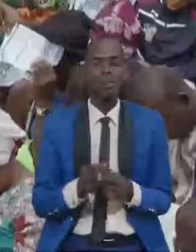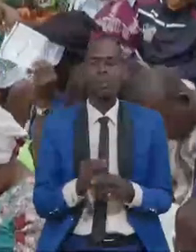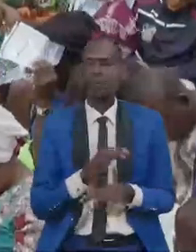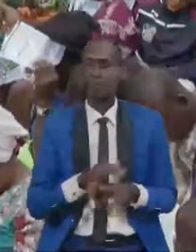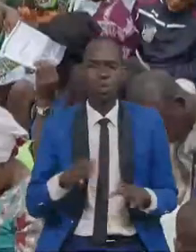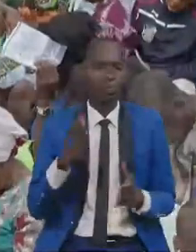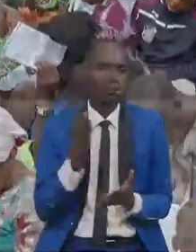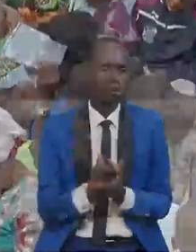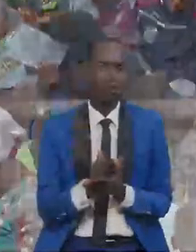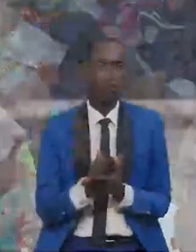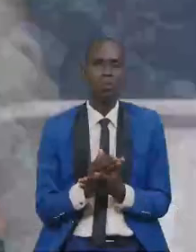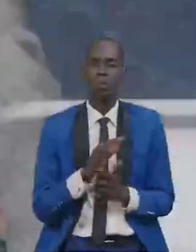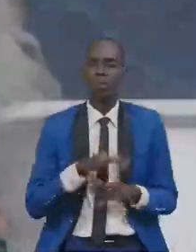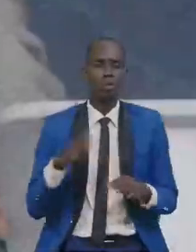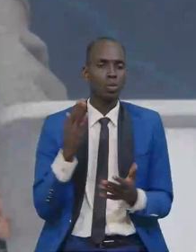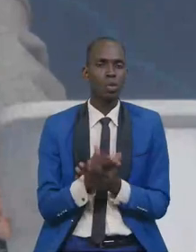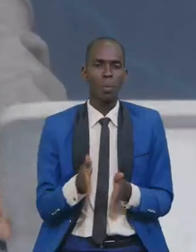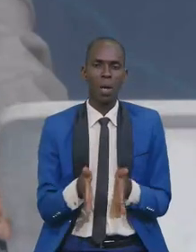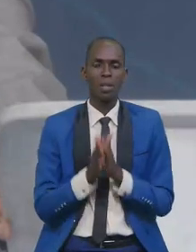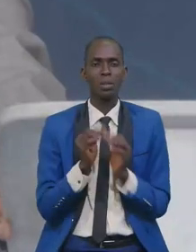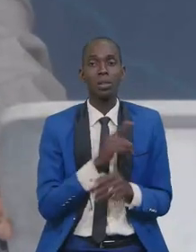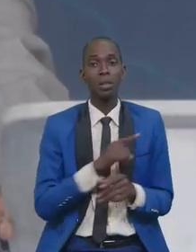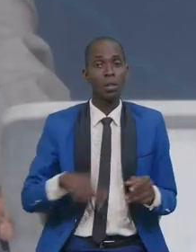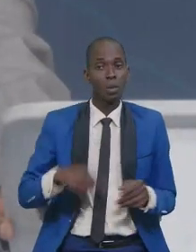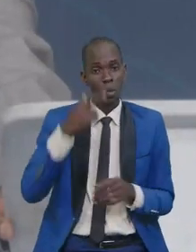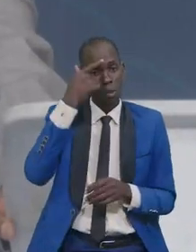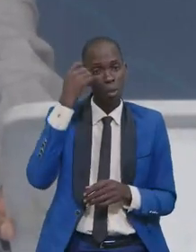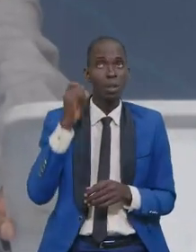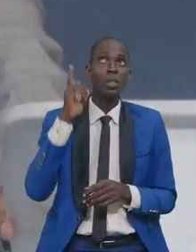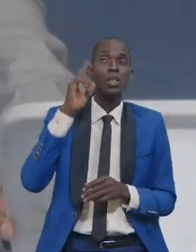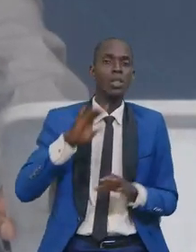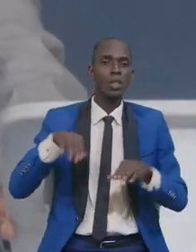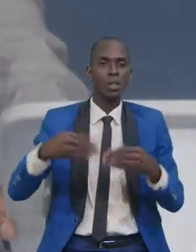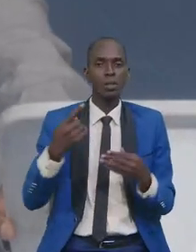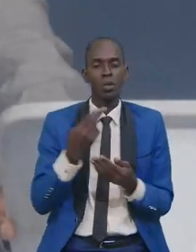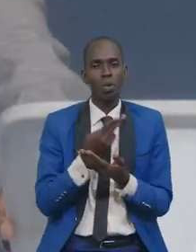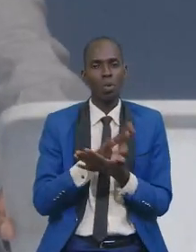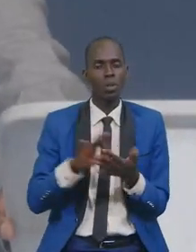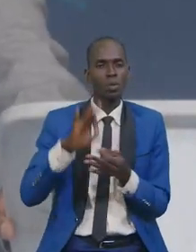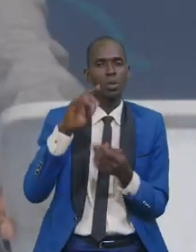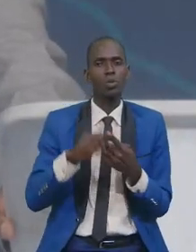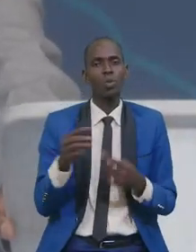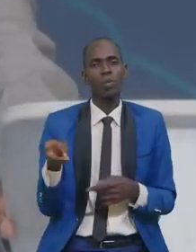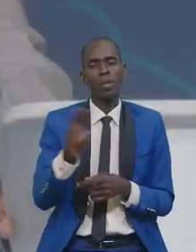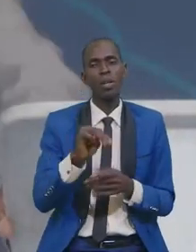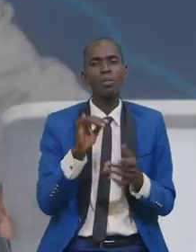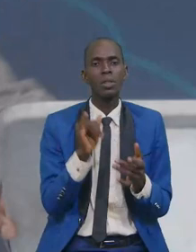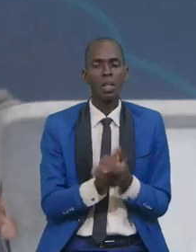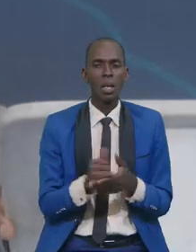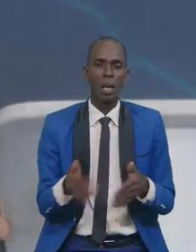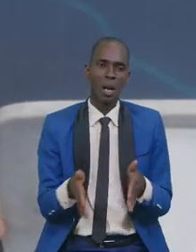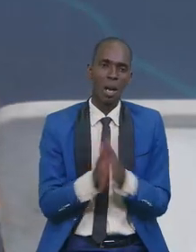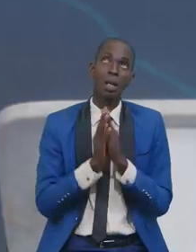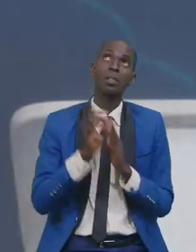Ne vous arrêtez pas là. Ne cessez pas de demander au Seigneur, parce qu'il donne le Saint-Esprit à ceux qui les